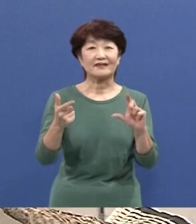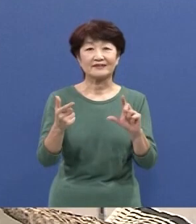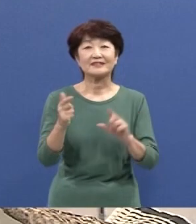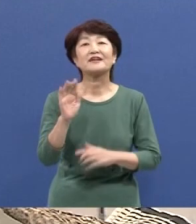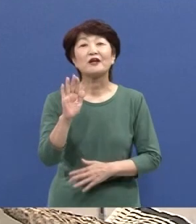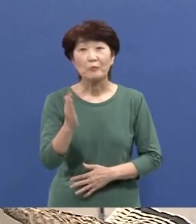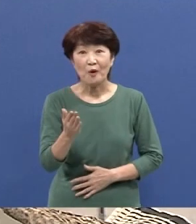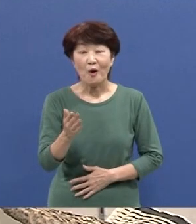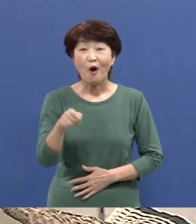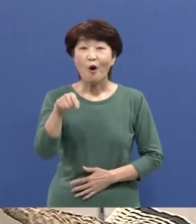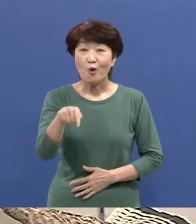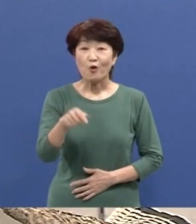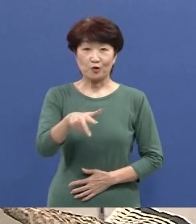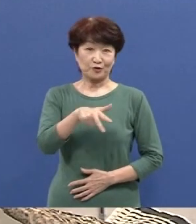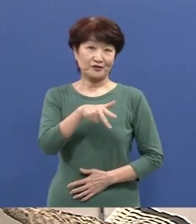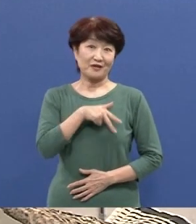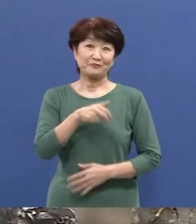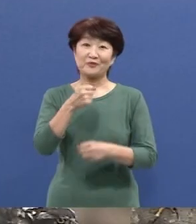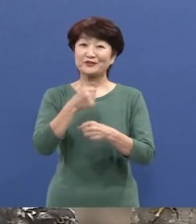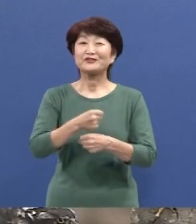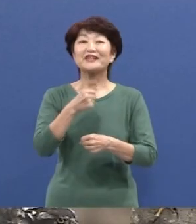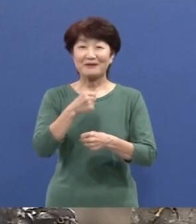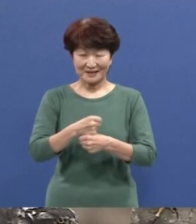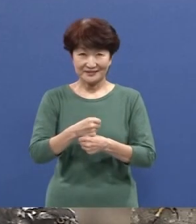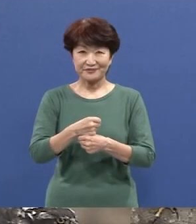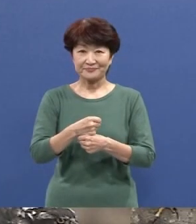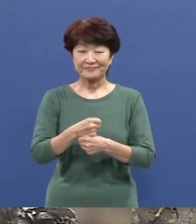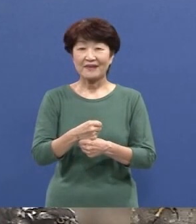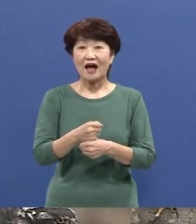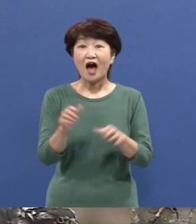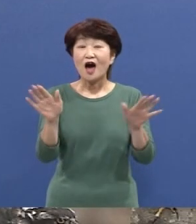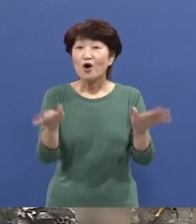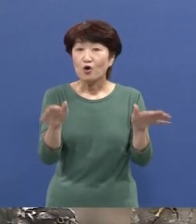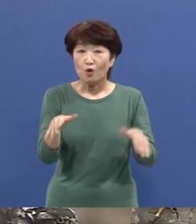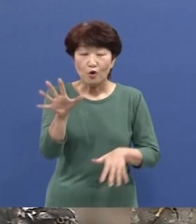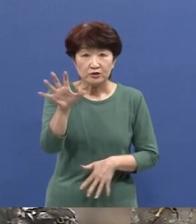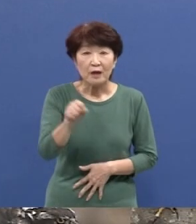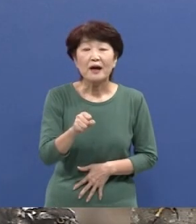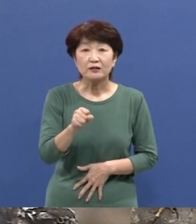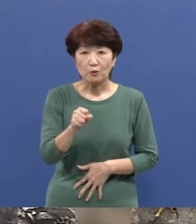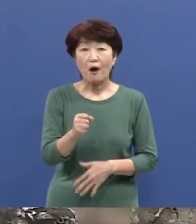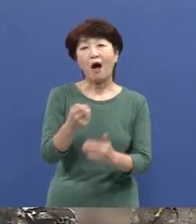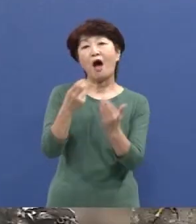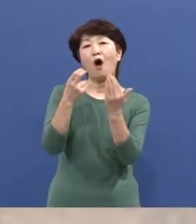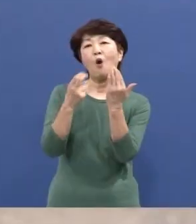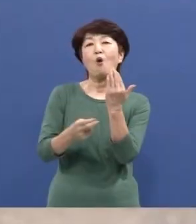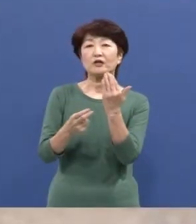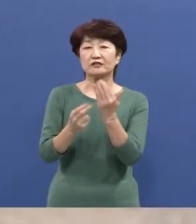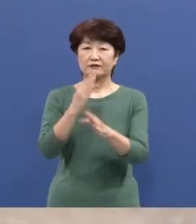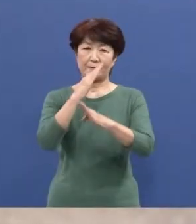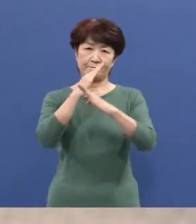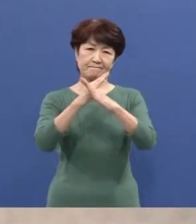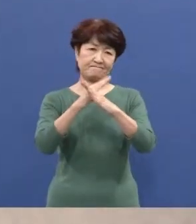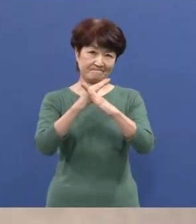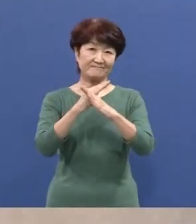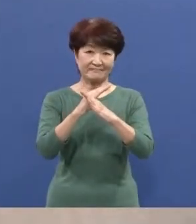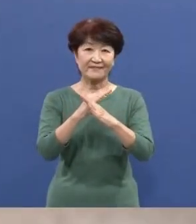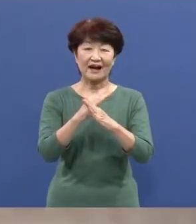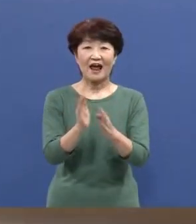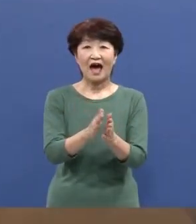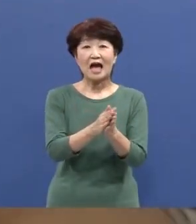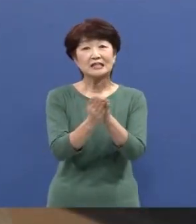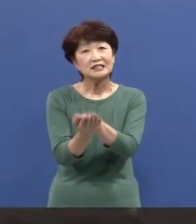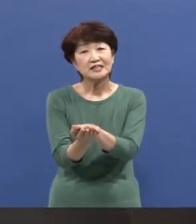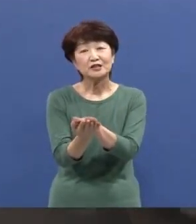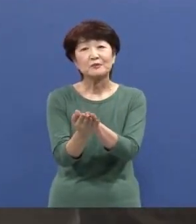が、スタッフが剥製にしています。鳥類は捕獲が法律で禁止されているので、死んでしまった個体